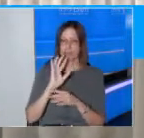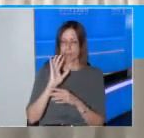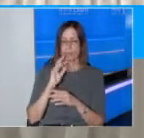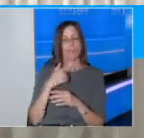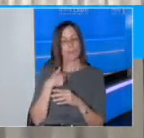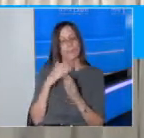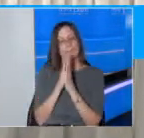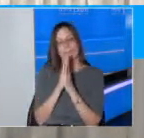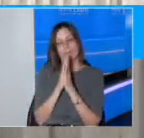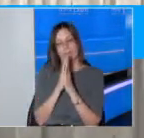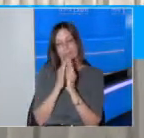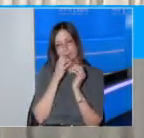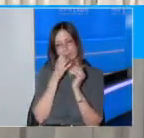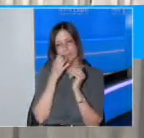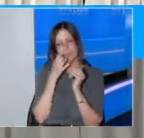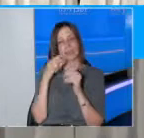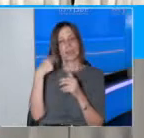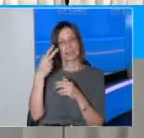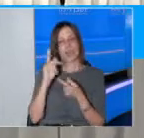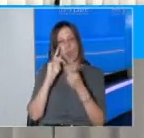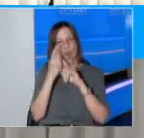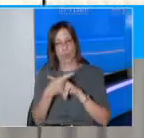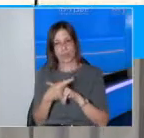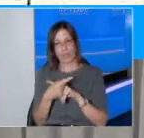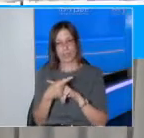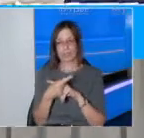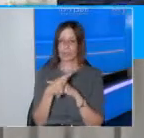ואני מקווה שתהיה רוטציה במסגרתה.